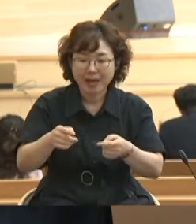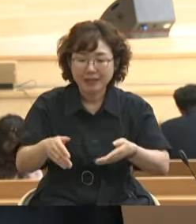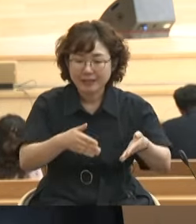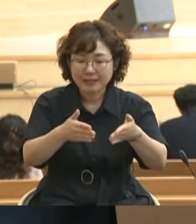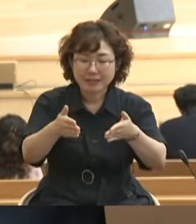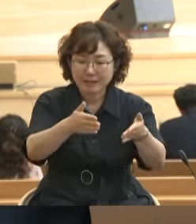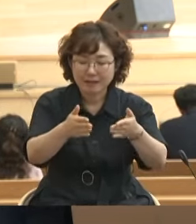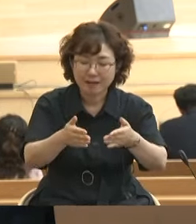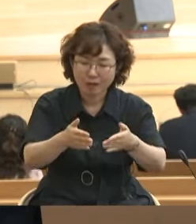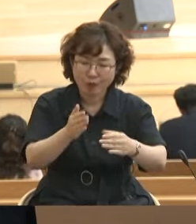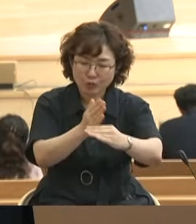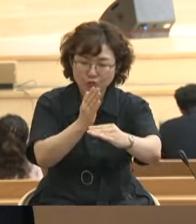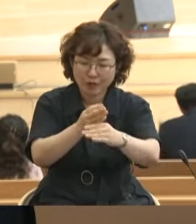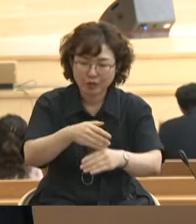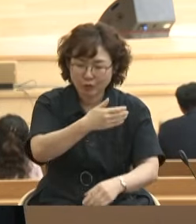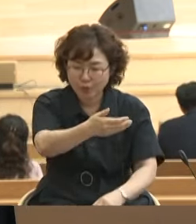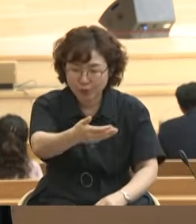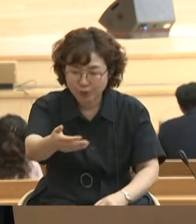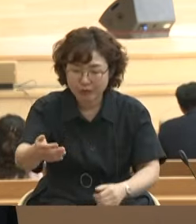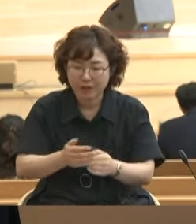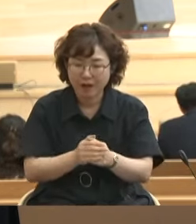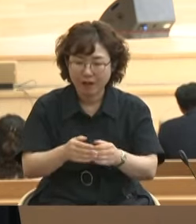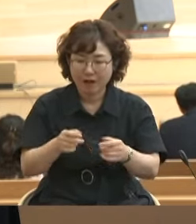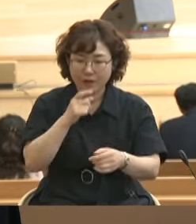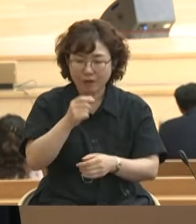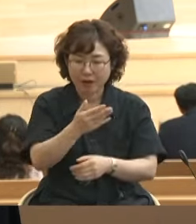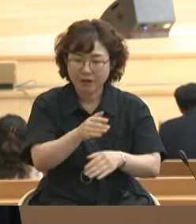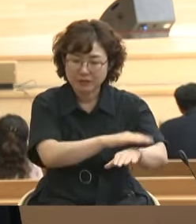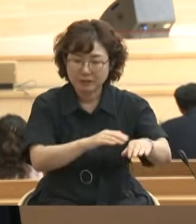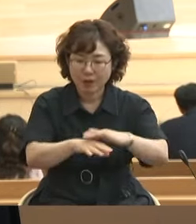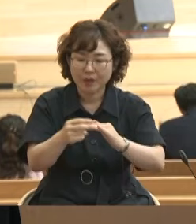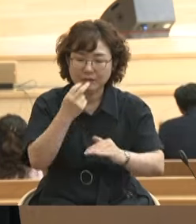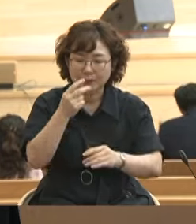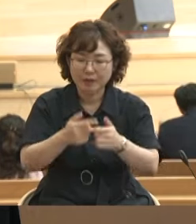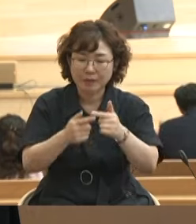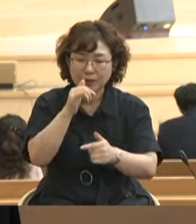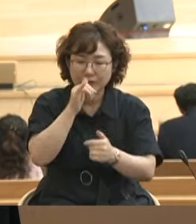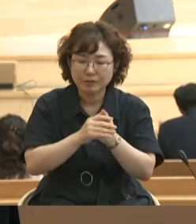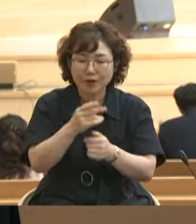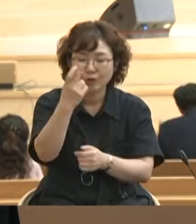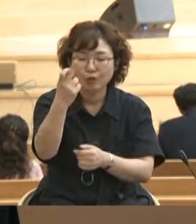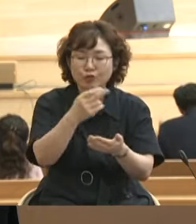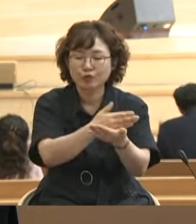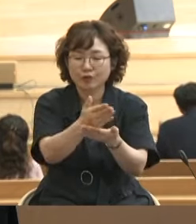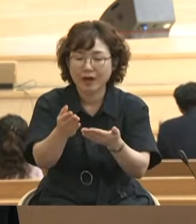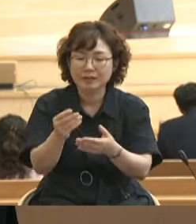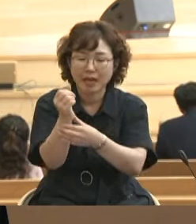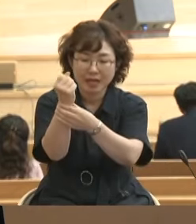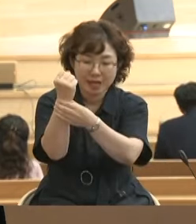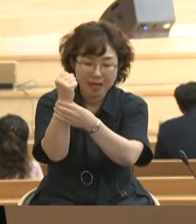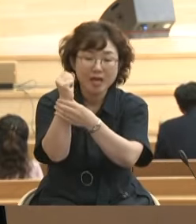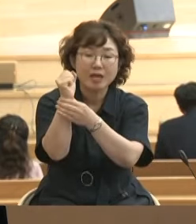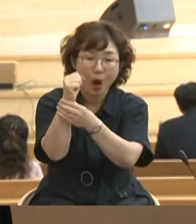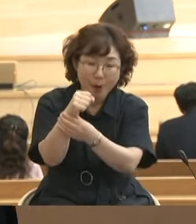길 가운데로 흐르더라. 강 좌우에 생명나무가 있어 열두 가지 열매를 맺되. 아멘.